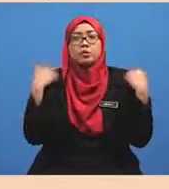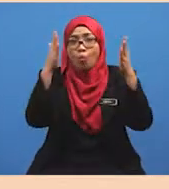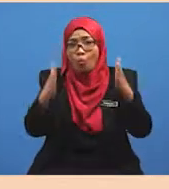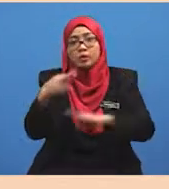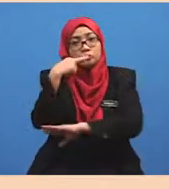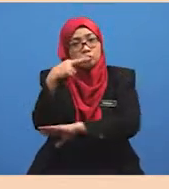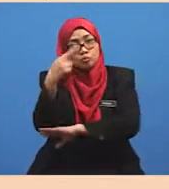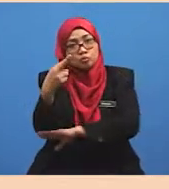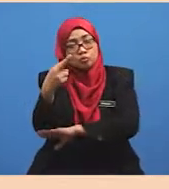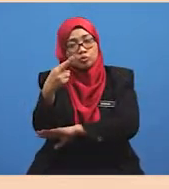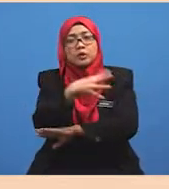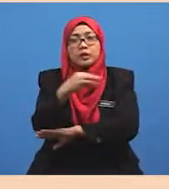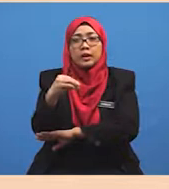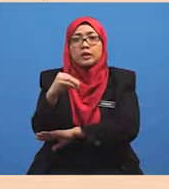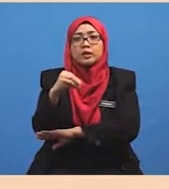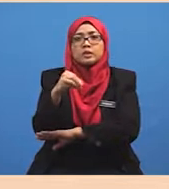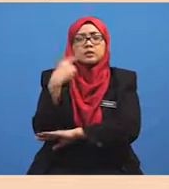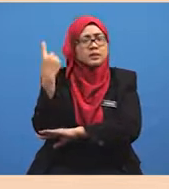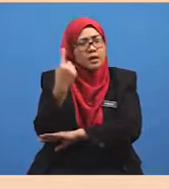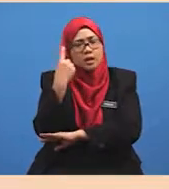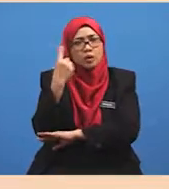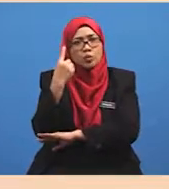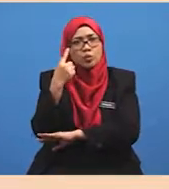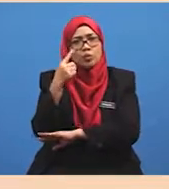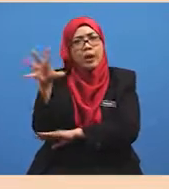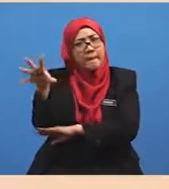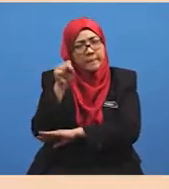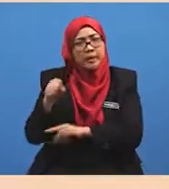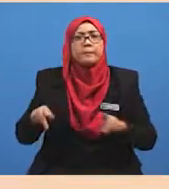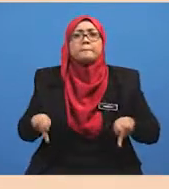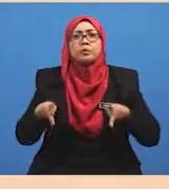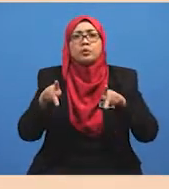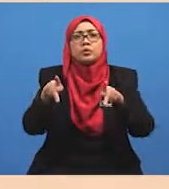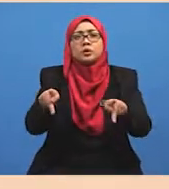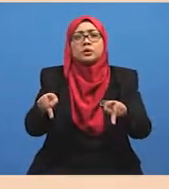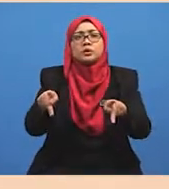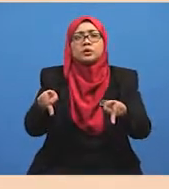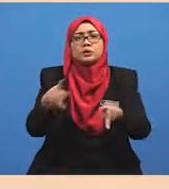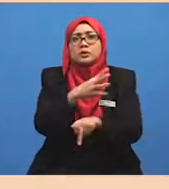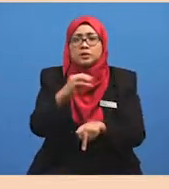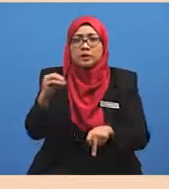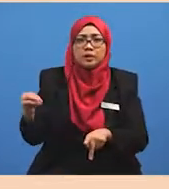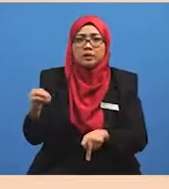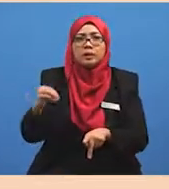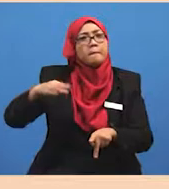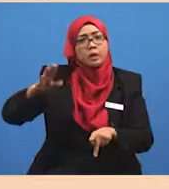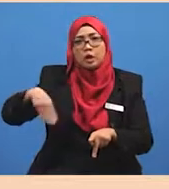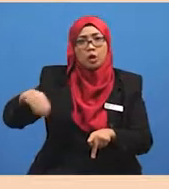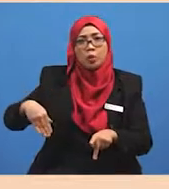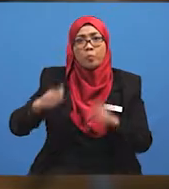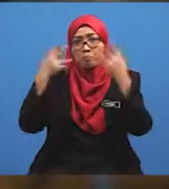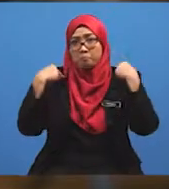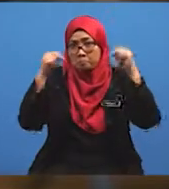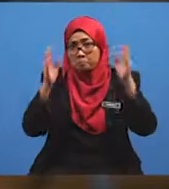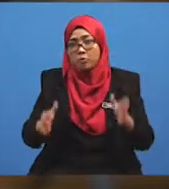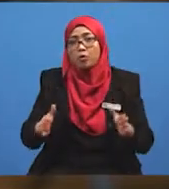mencari penuh uang perniagaan yang penuh ditemukan II unit usaha warnai